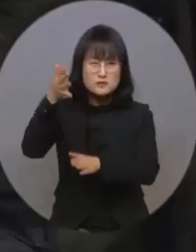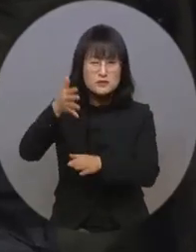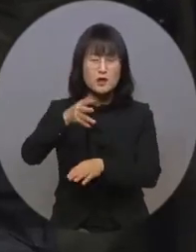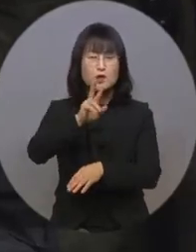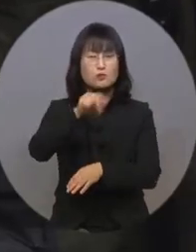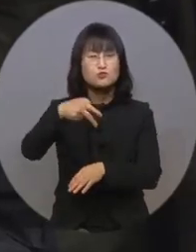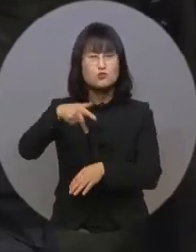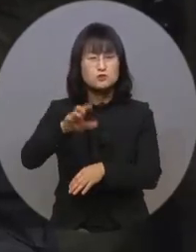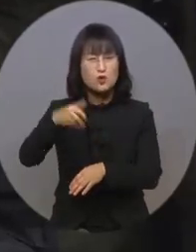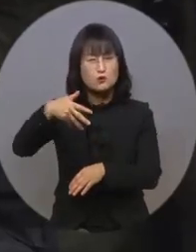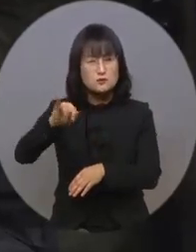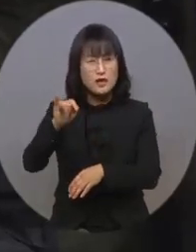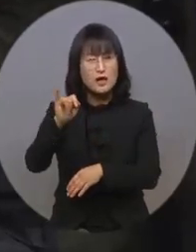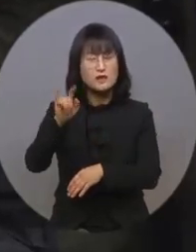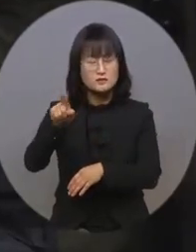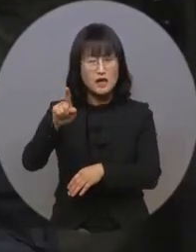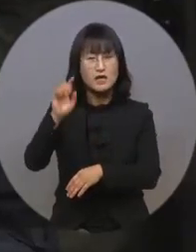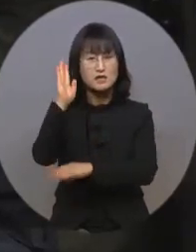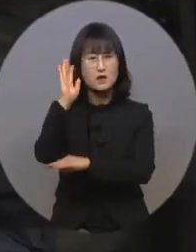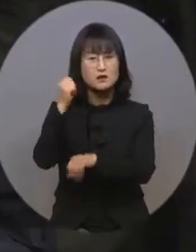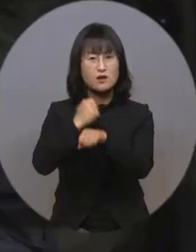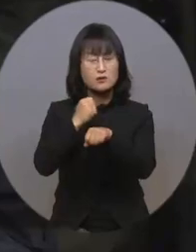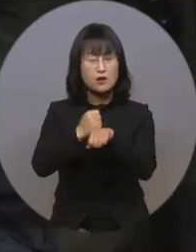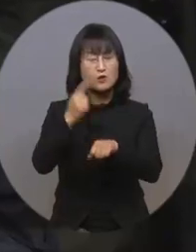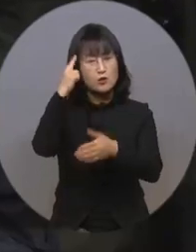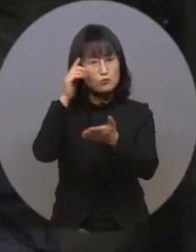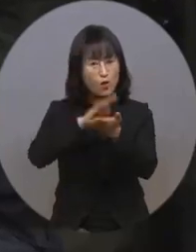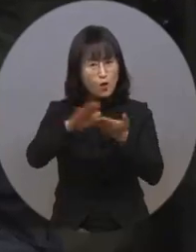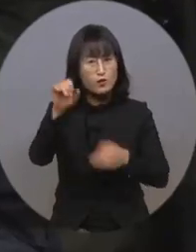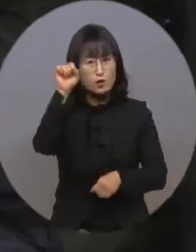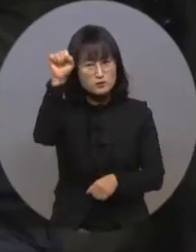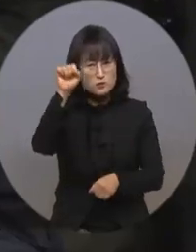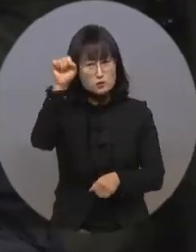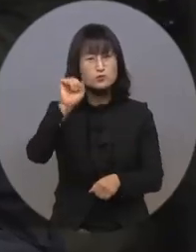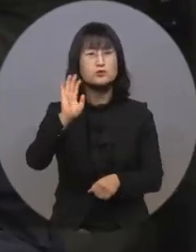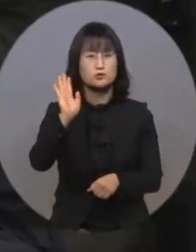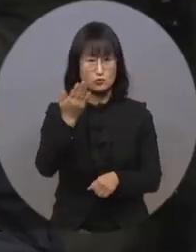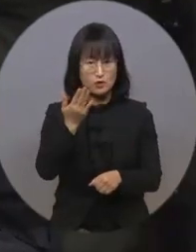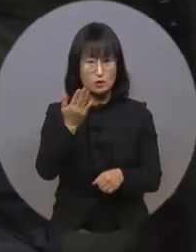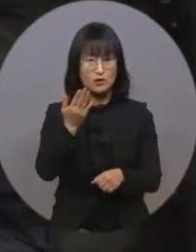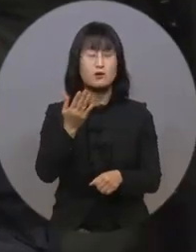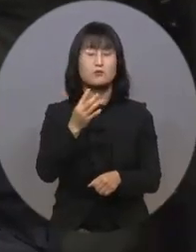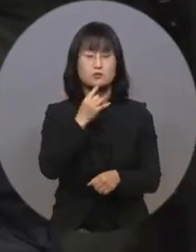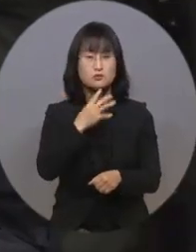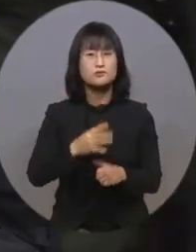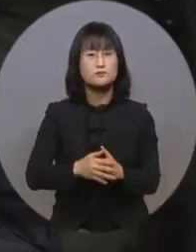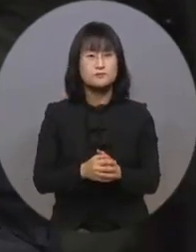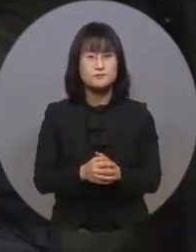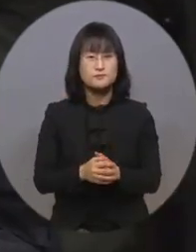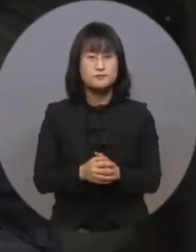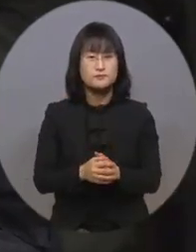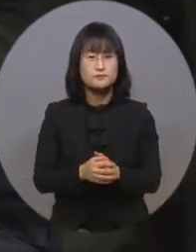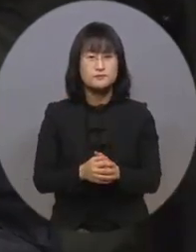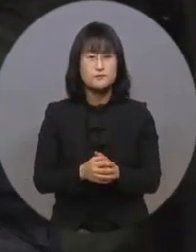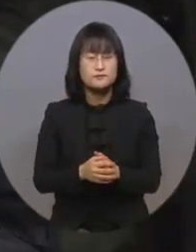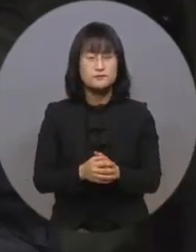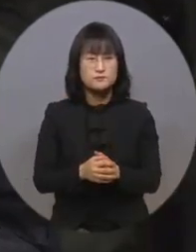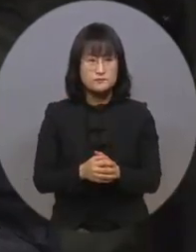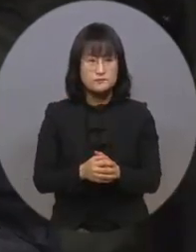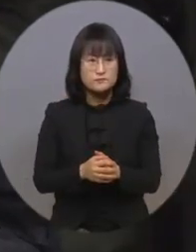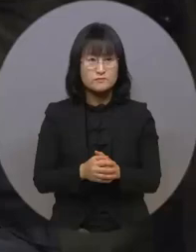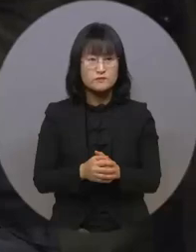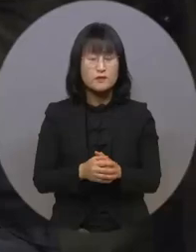않았을 때는 평화롭게 진행된 선전전에 불과했습니다. 그